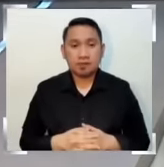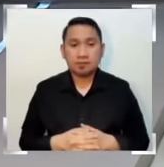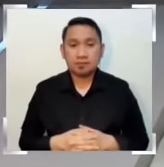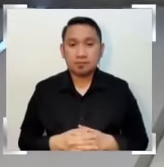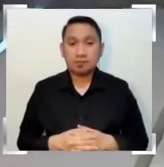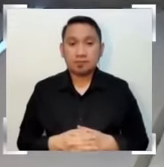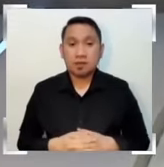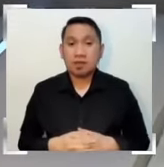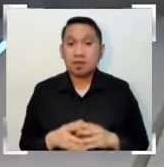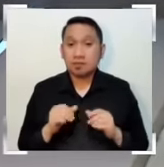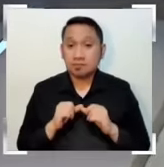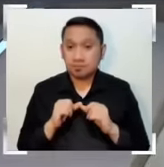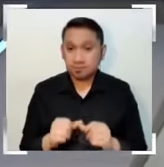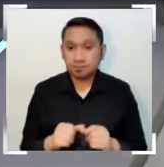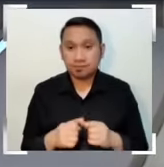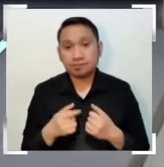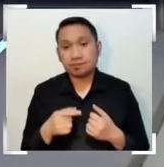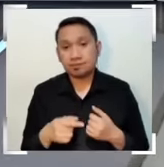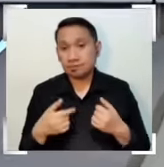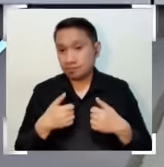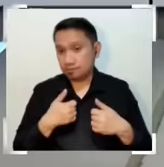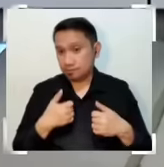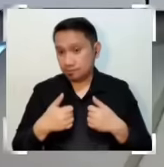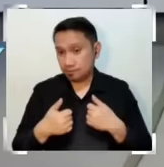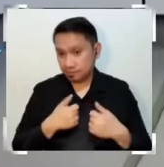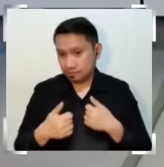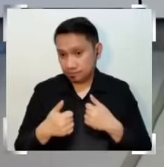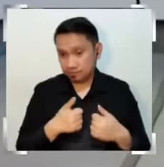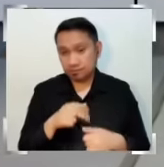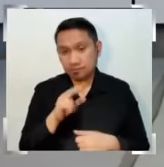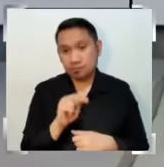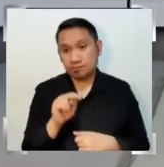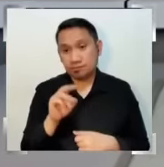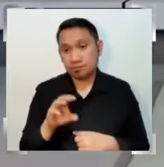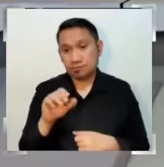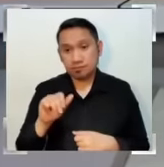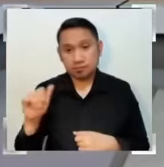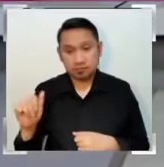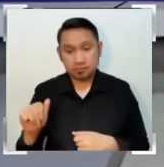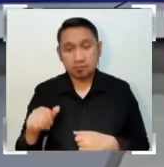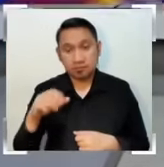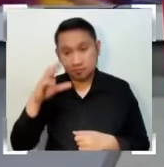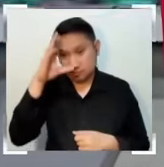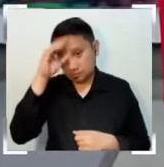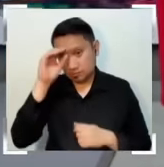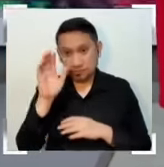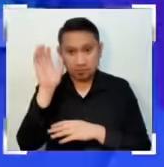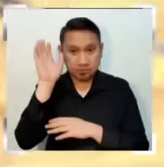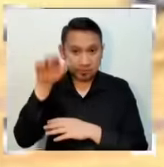Patuloy po ang bakbakan sa hardcourt ng NCAA Season 99 Men's Basketball Tournament. Sa unang